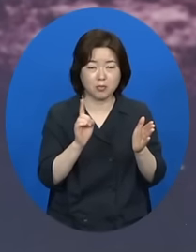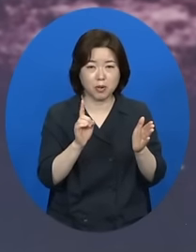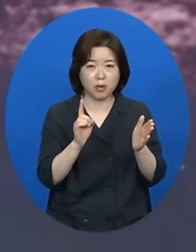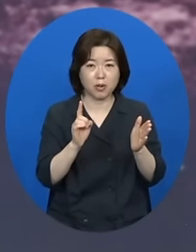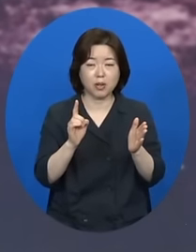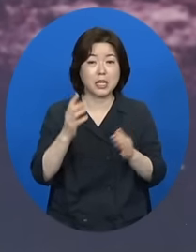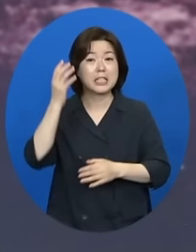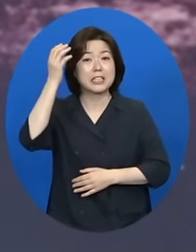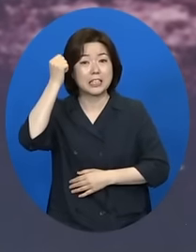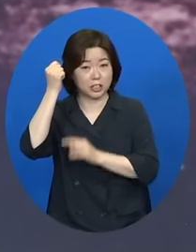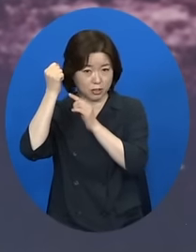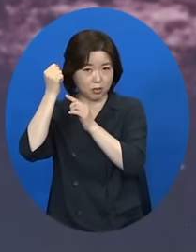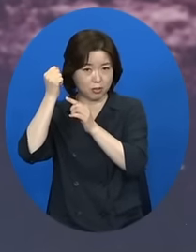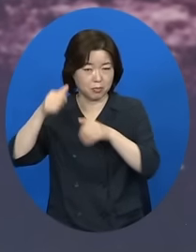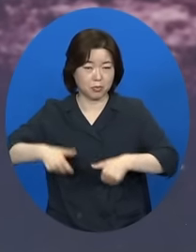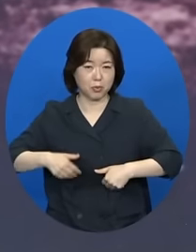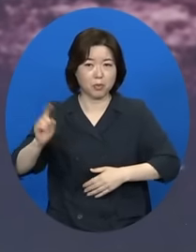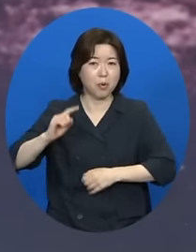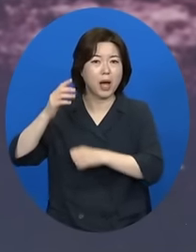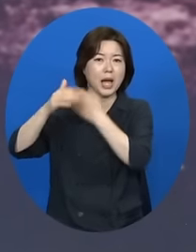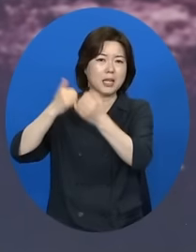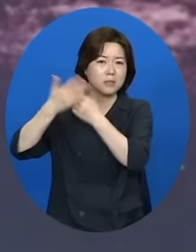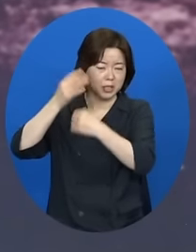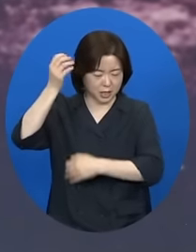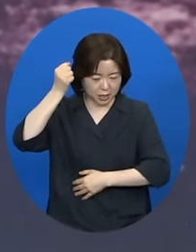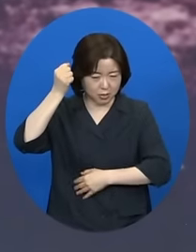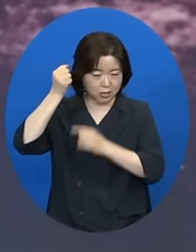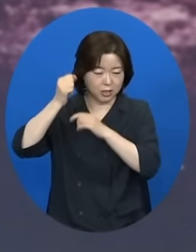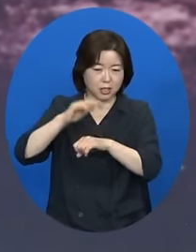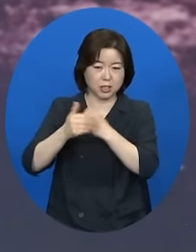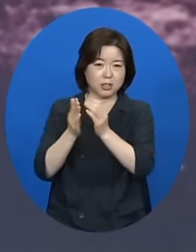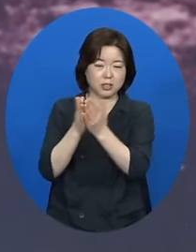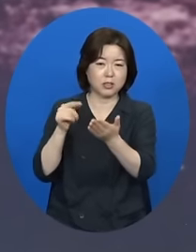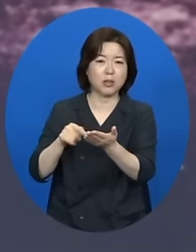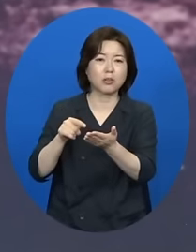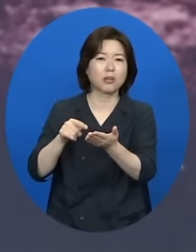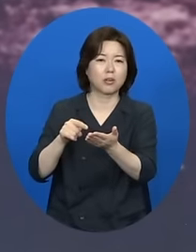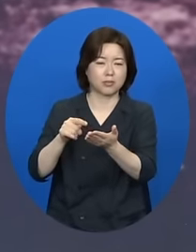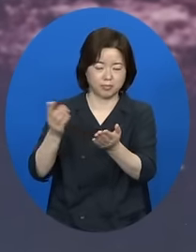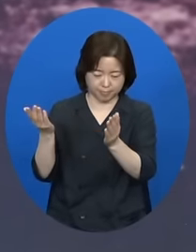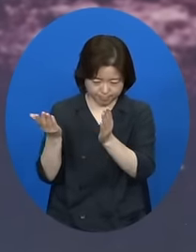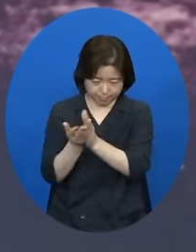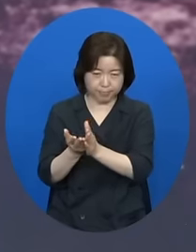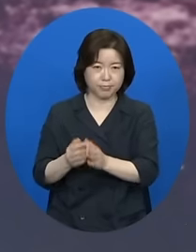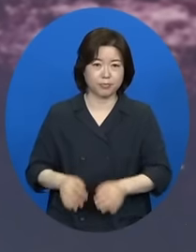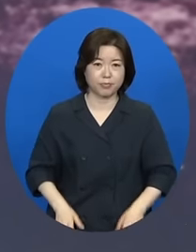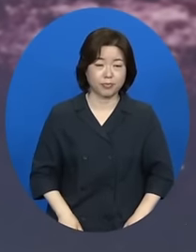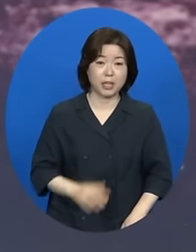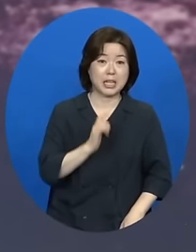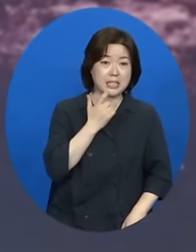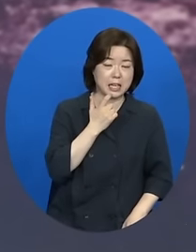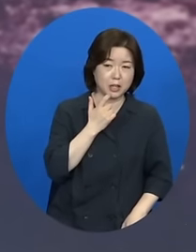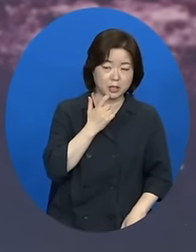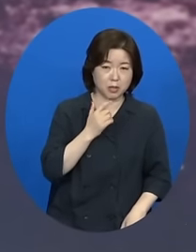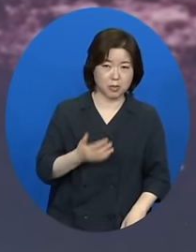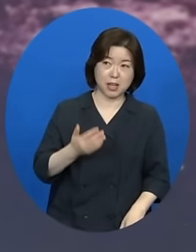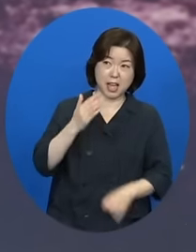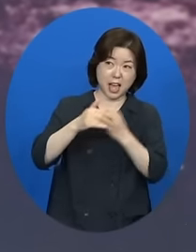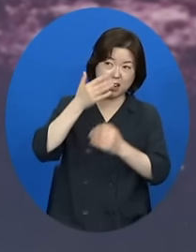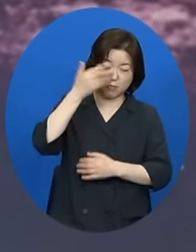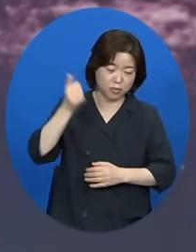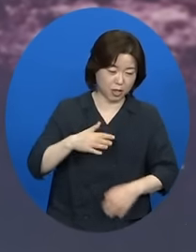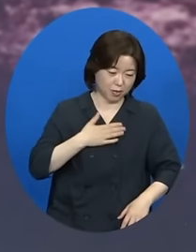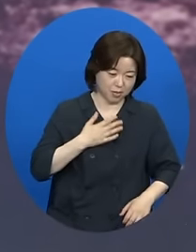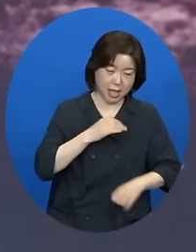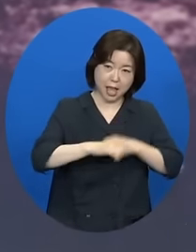기억하는 데 있다는 거예요. 이것이 성경적인 원리입니다. 바로 야곱처럼 하나님을 무시하고 내 인생의 주인이 되어 살았던